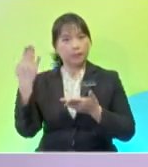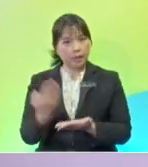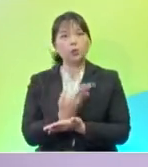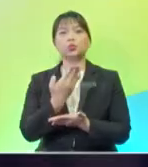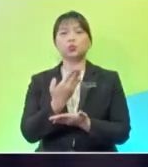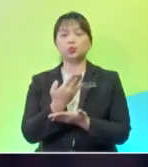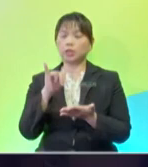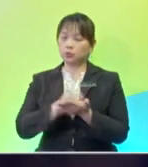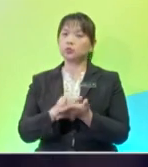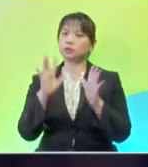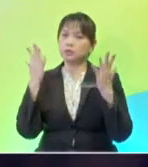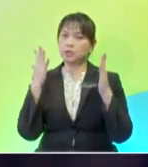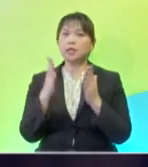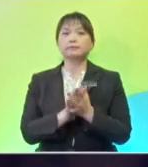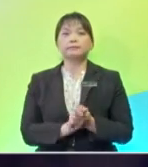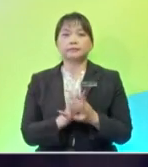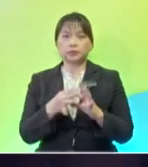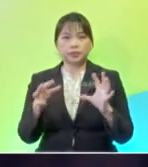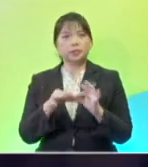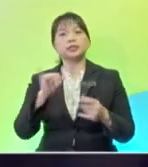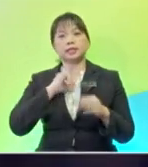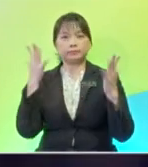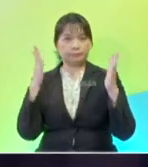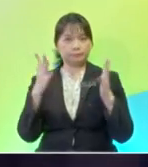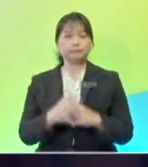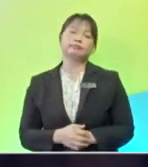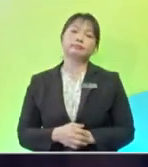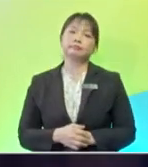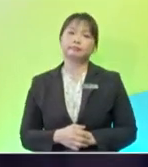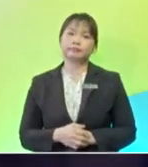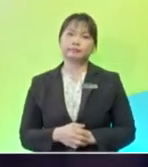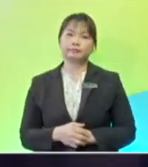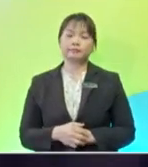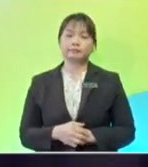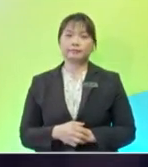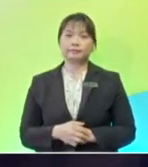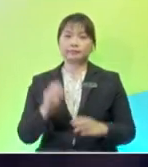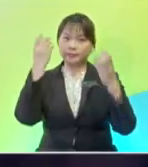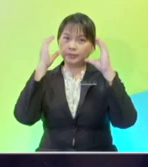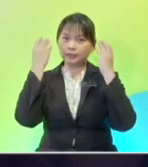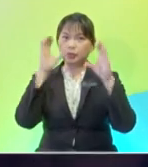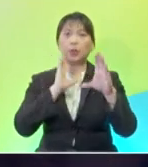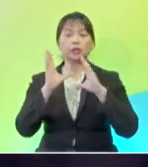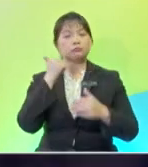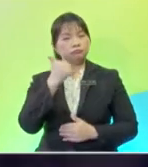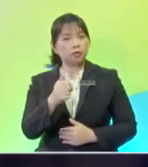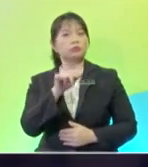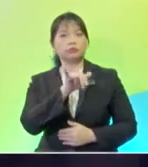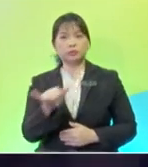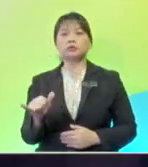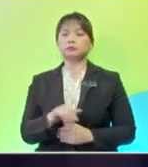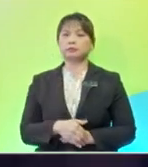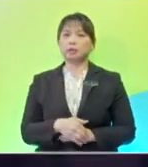cerita ah bagusnya Aiman terima panjang